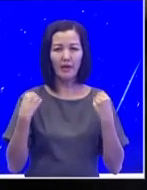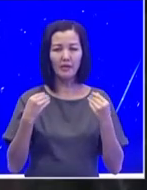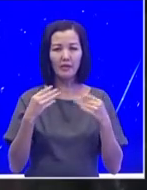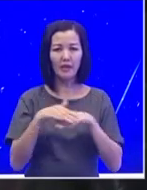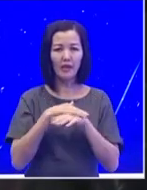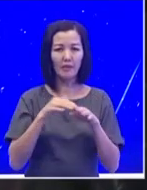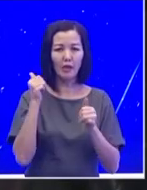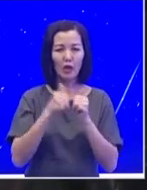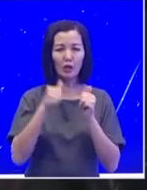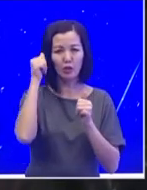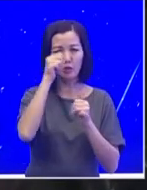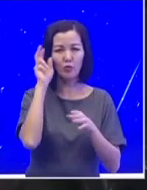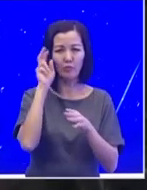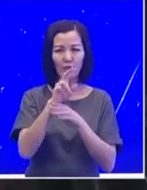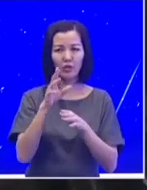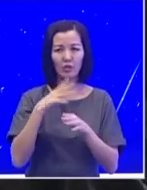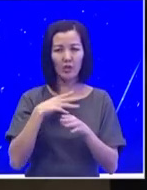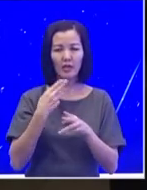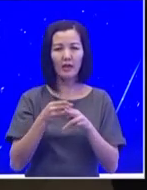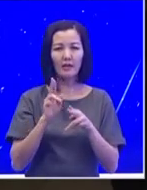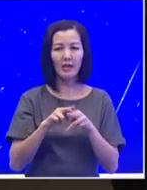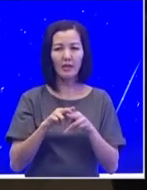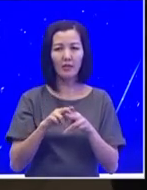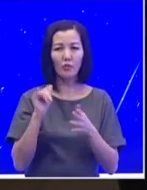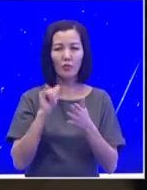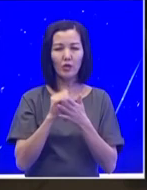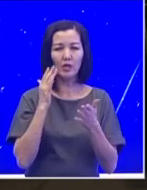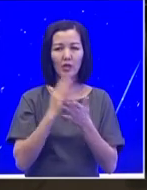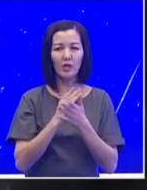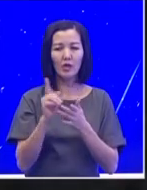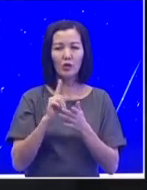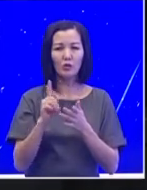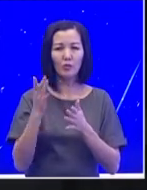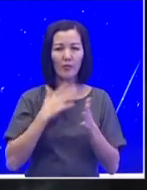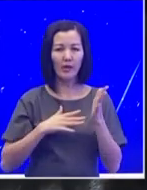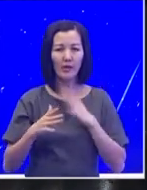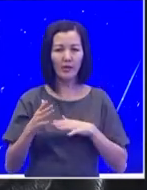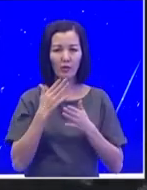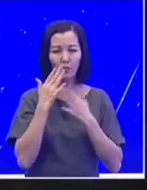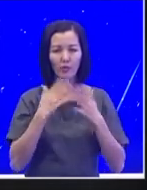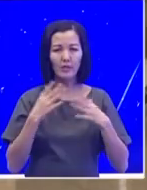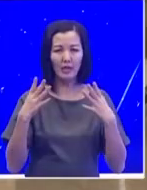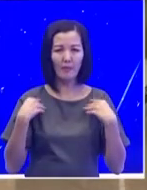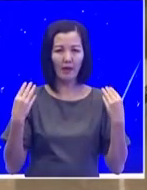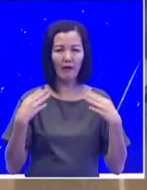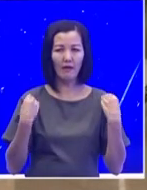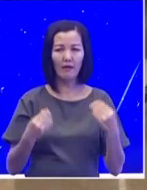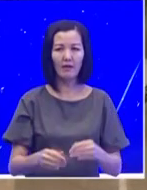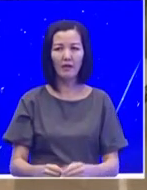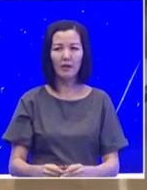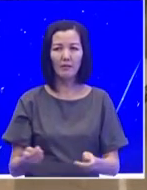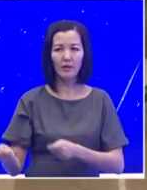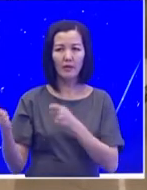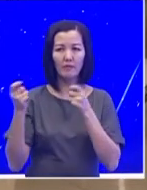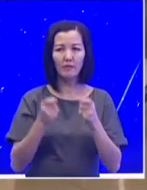ярмарками приезжают в Талдыкурган регулярно. И на этот раз у них есть то, чем могут порадовать любителей меха. Мы привезли шубы